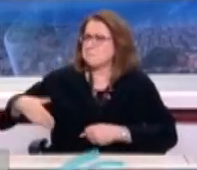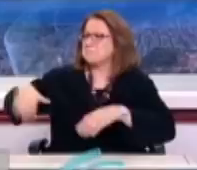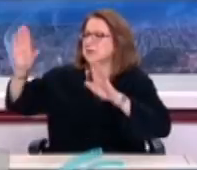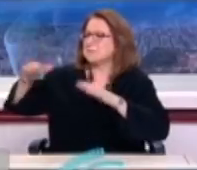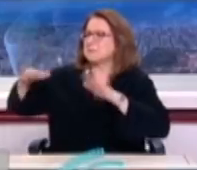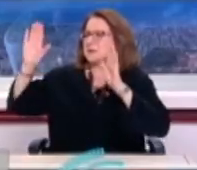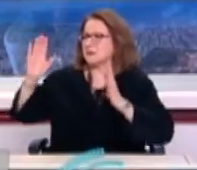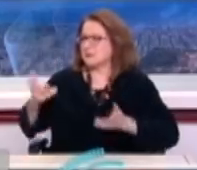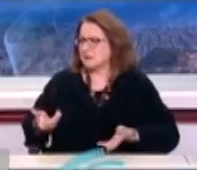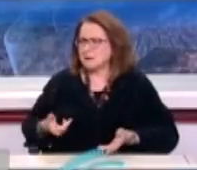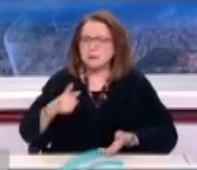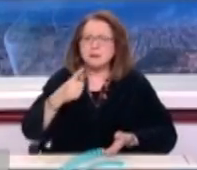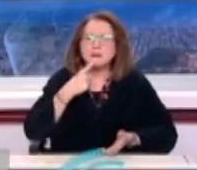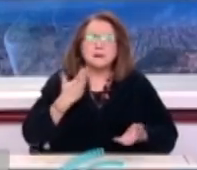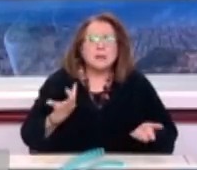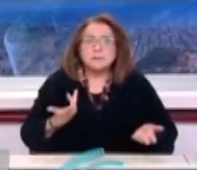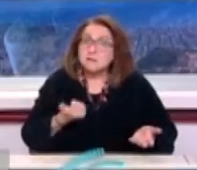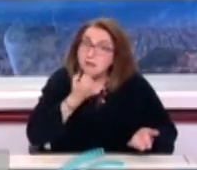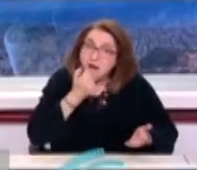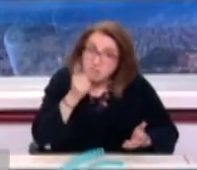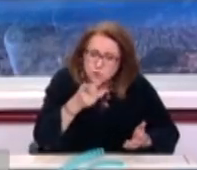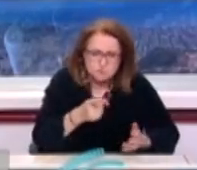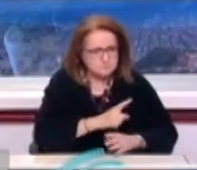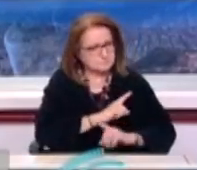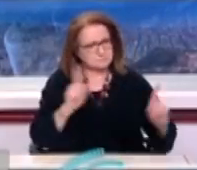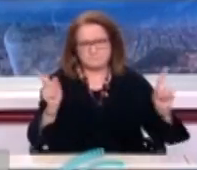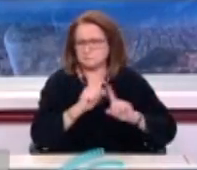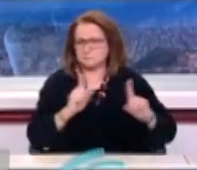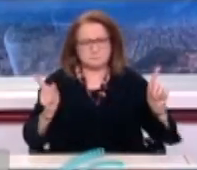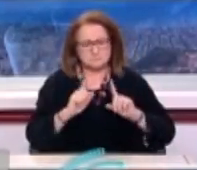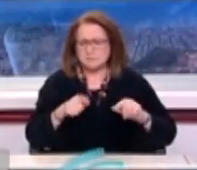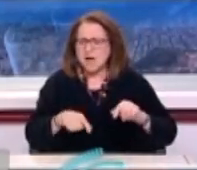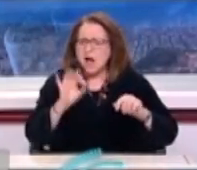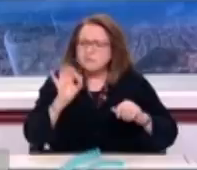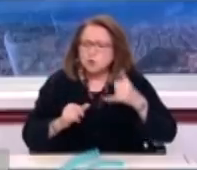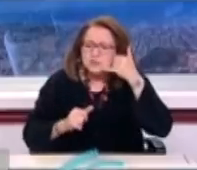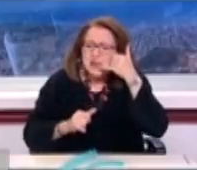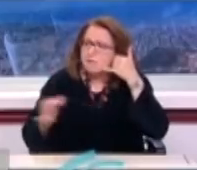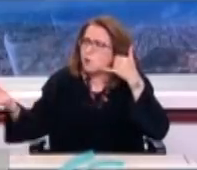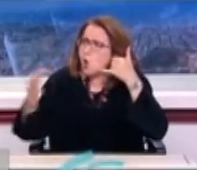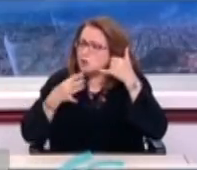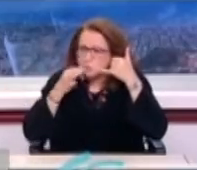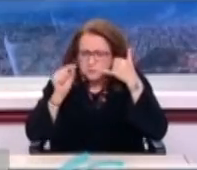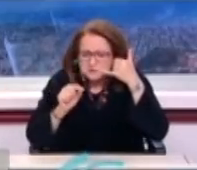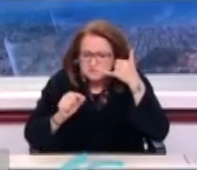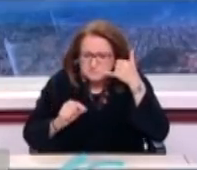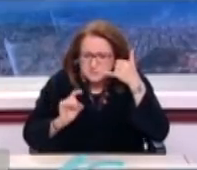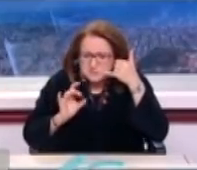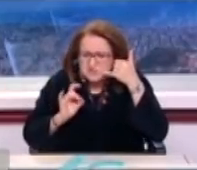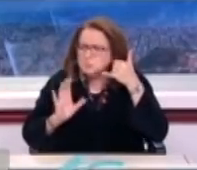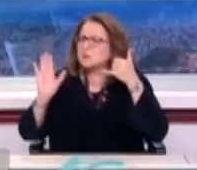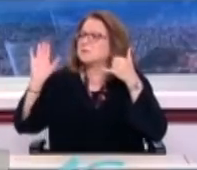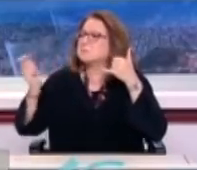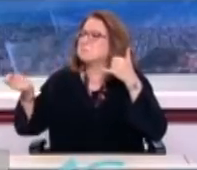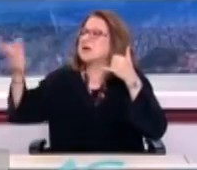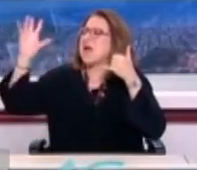τηλέφωνα οδήγησαν με βάση τις οδηγίες και δείχνει αυτό που σας είπα για το νέο ιό. Ότι ο ιός αυτός θα διασπαρεί ό,τι μέτρο και να κάνεις, ό,τι μέτρο και να